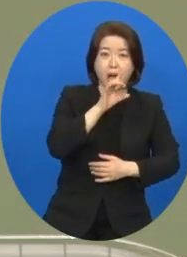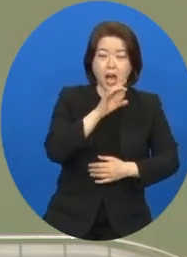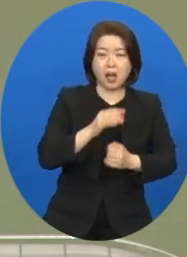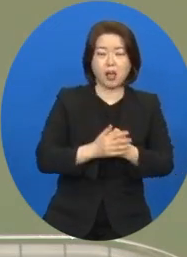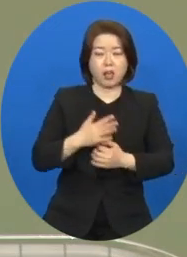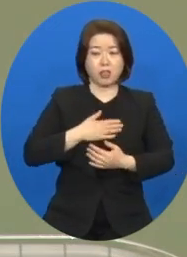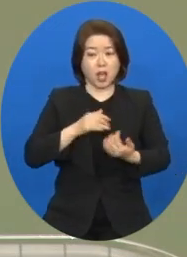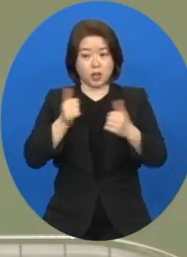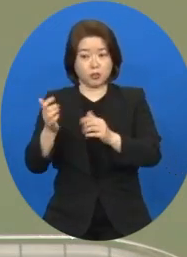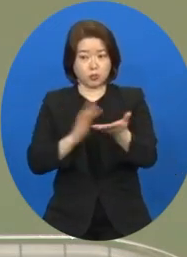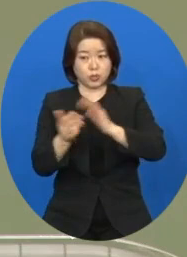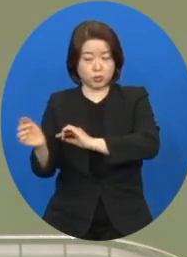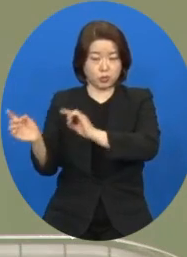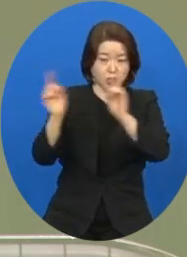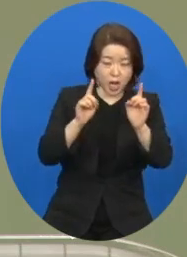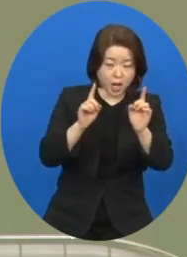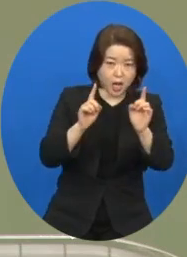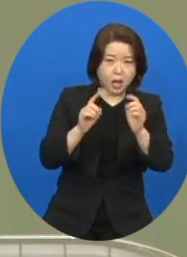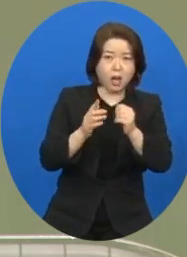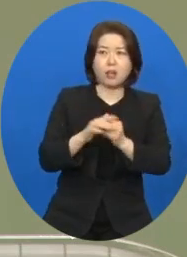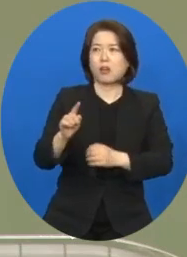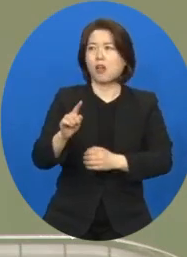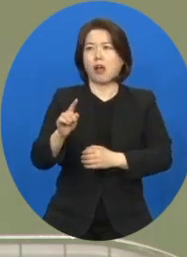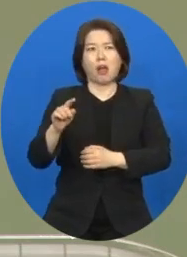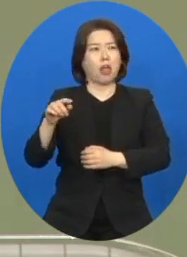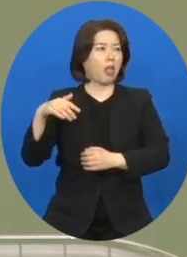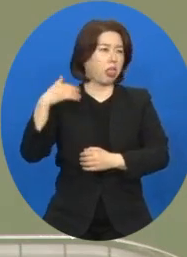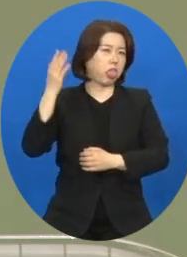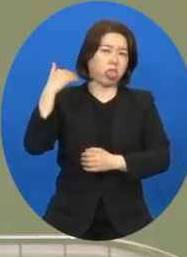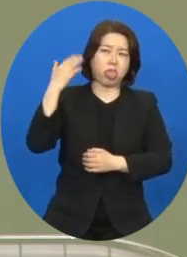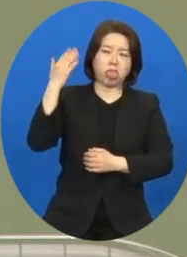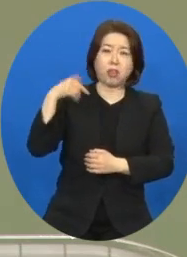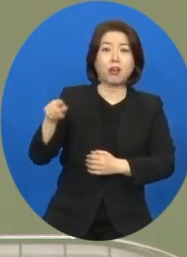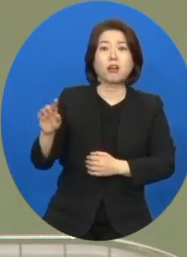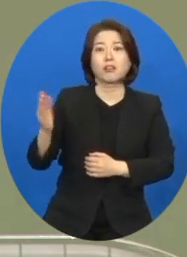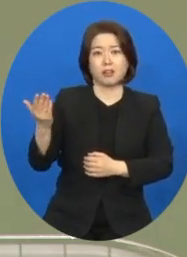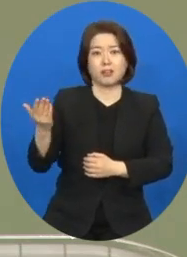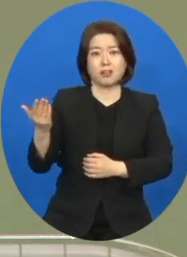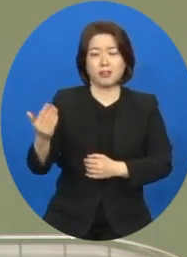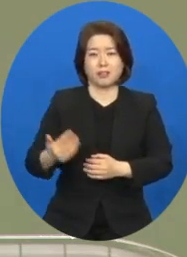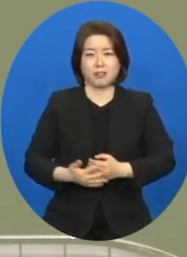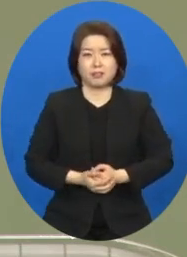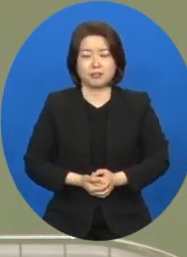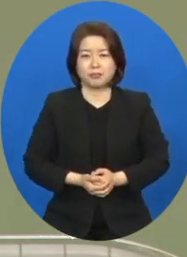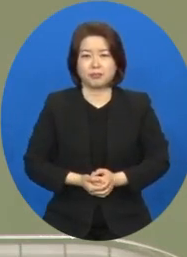죽고 예수로 살라. 구름 잡는 이야기처럼 느껴져요.